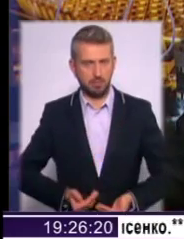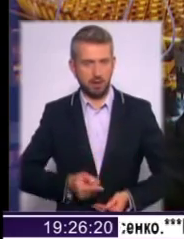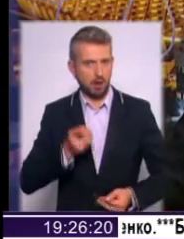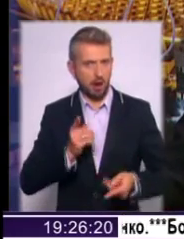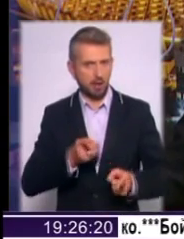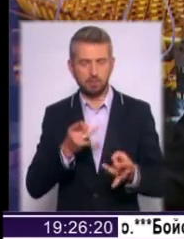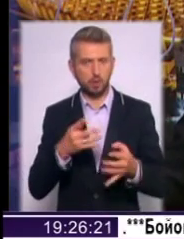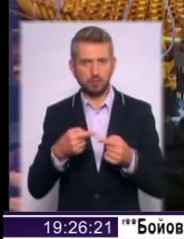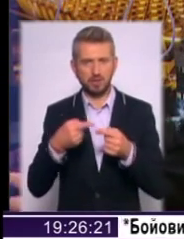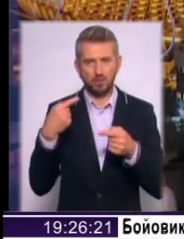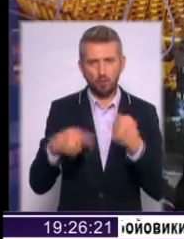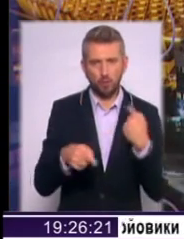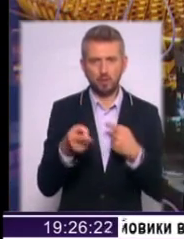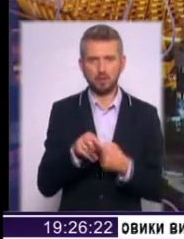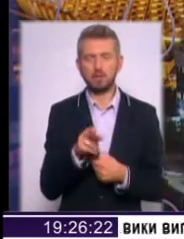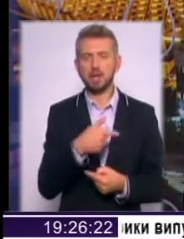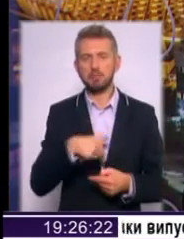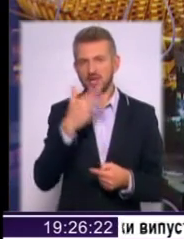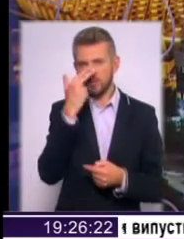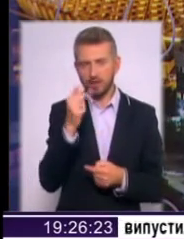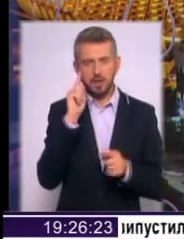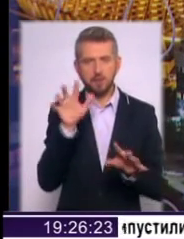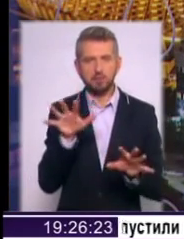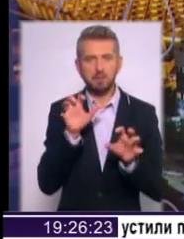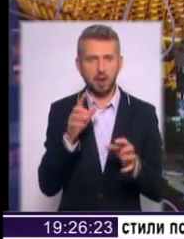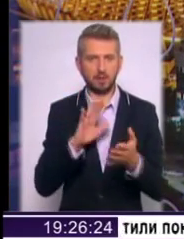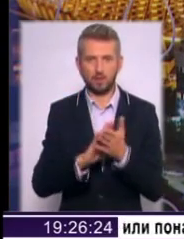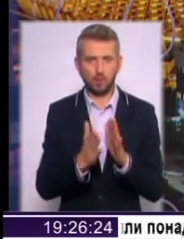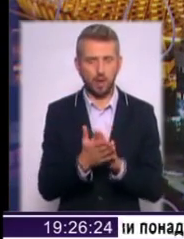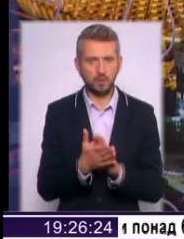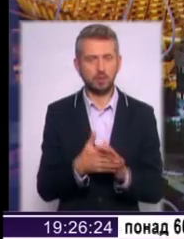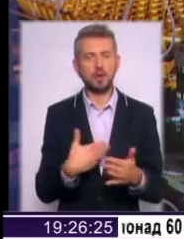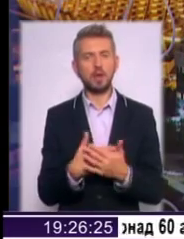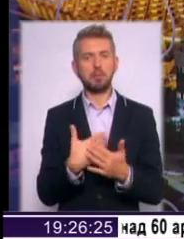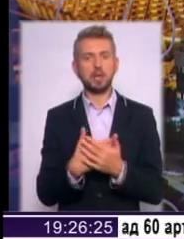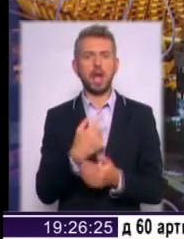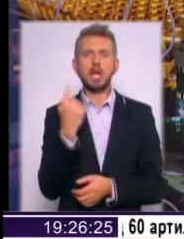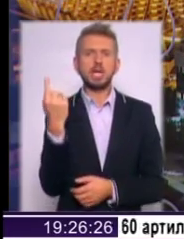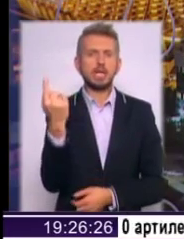з тим, як ми звикли сприймати ту чи іншу ситуацію. Наприклад,